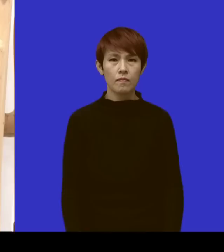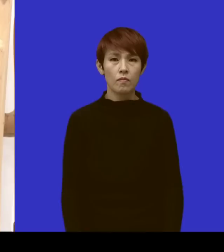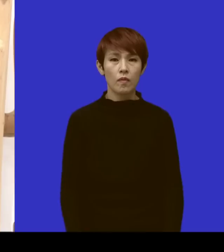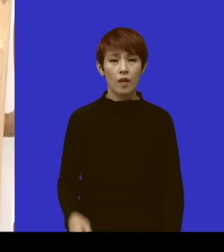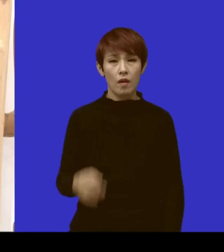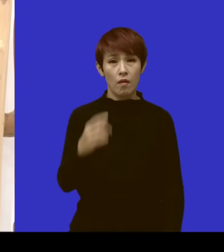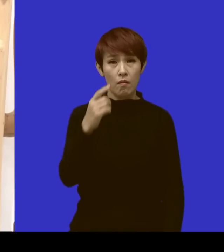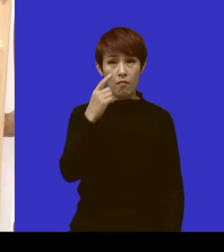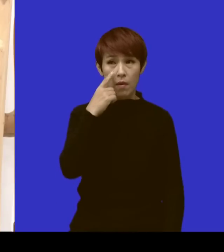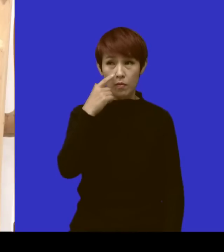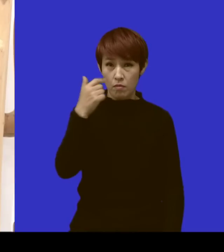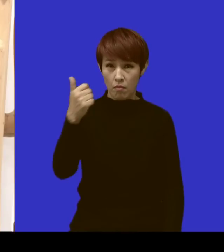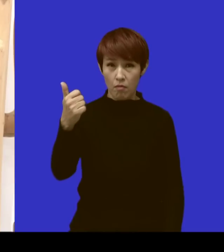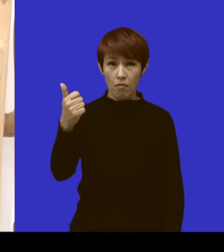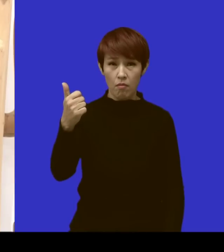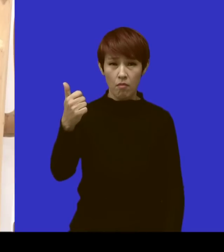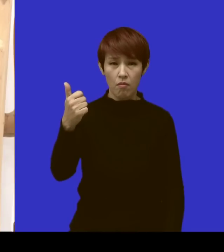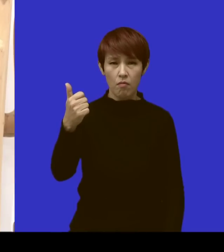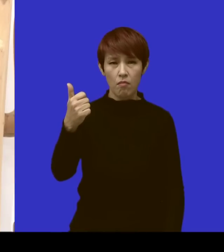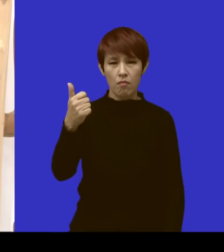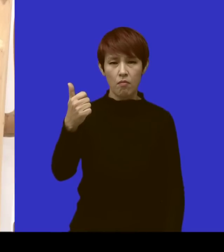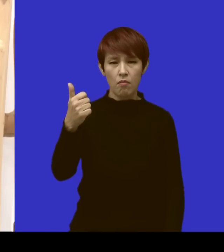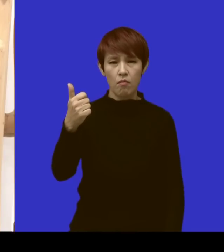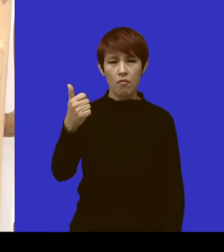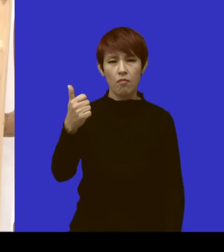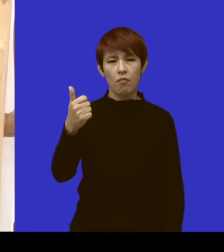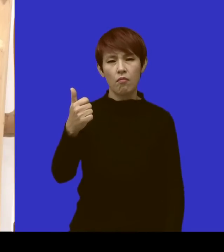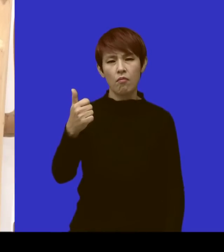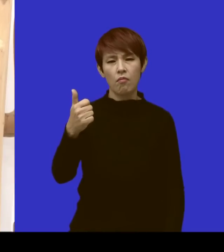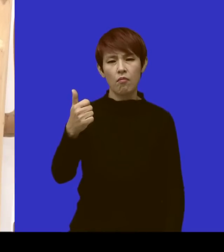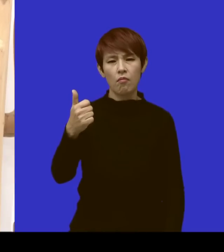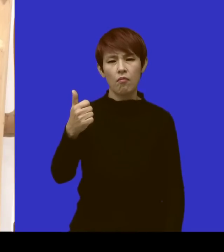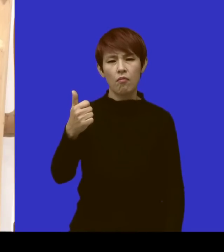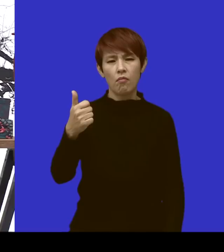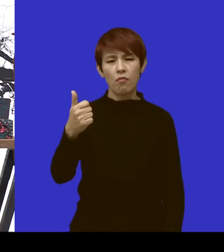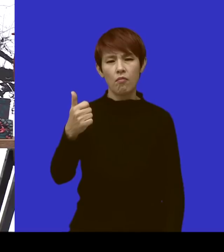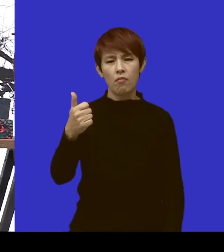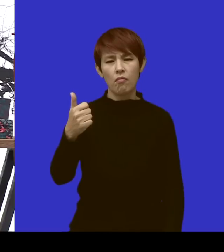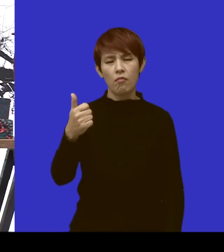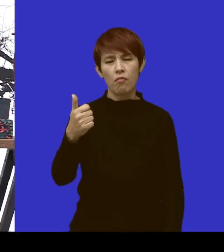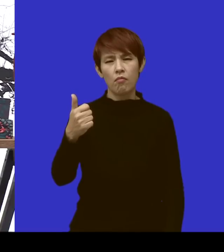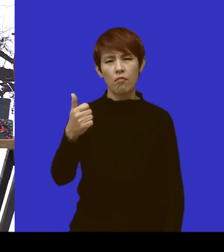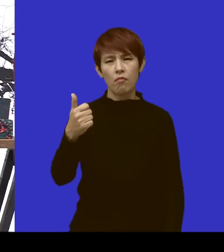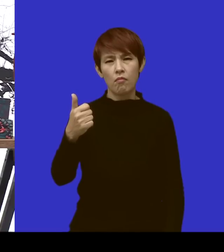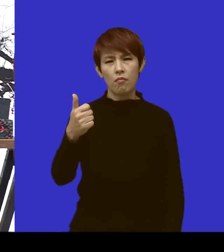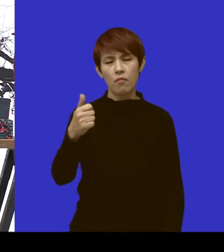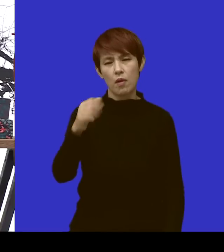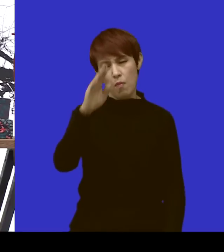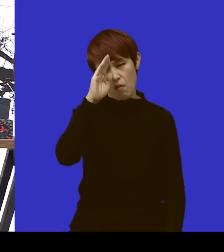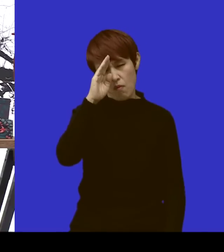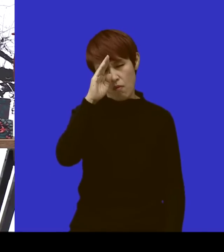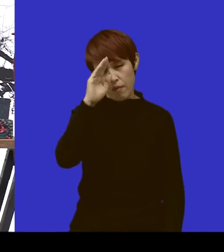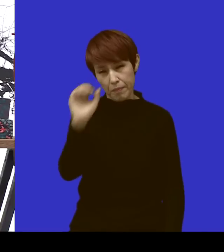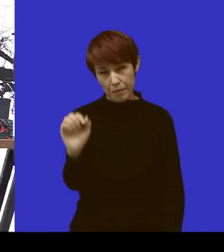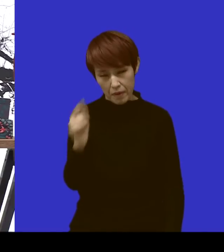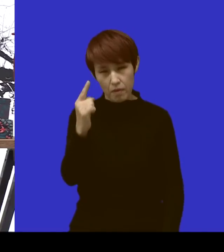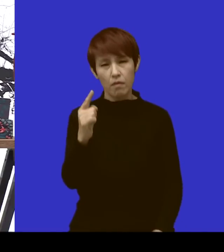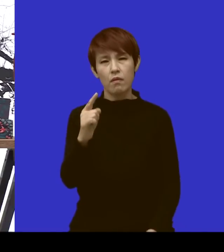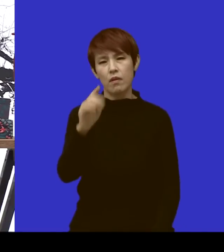아버지가 그렇게 하시면서 이제 중환자실 들어가셨다가 이제 소천하시고 그러면서 이제 어떻게 보면